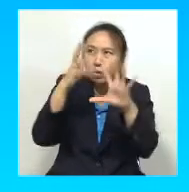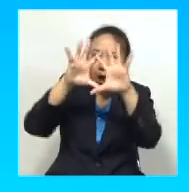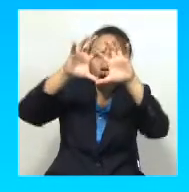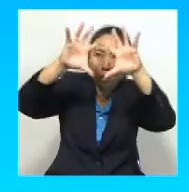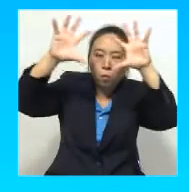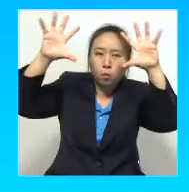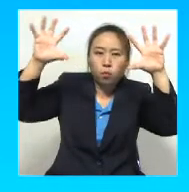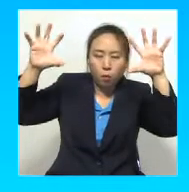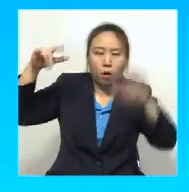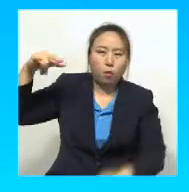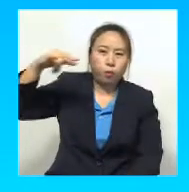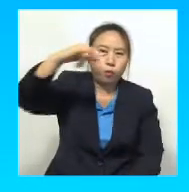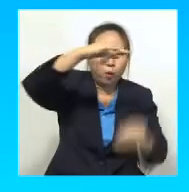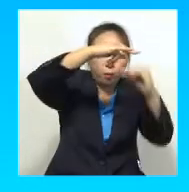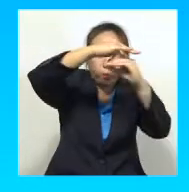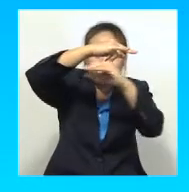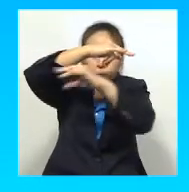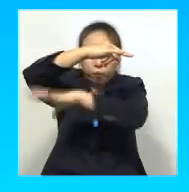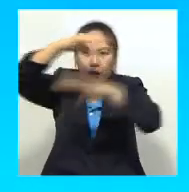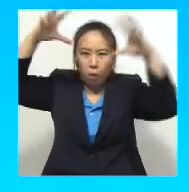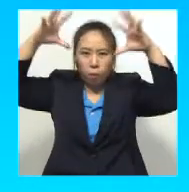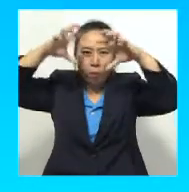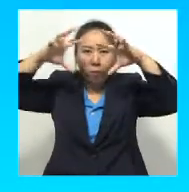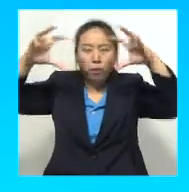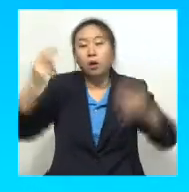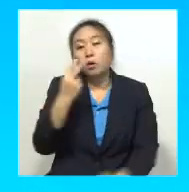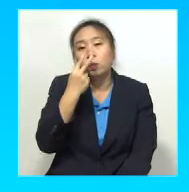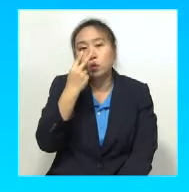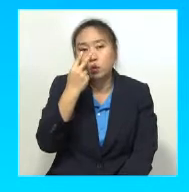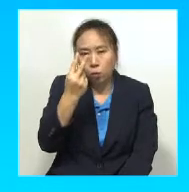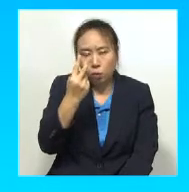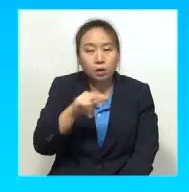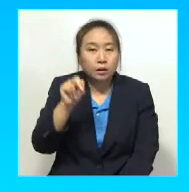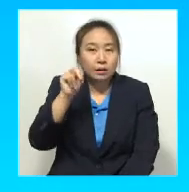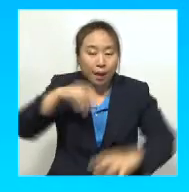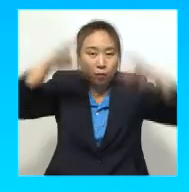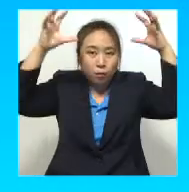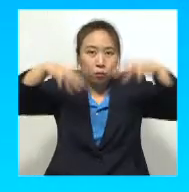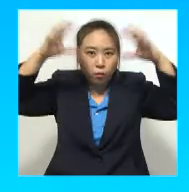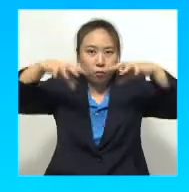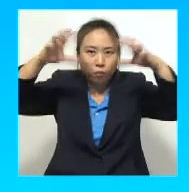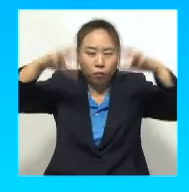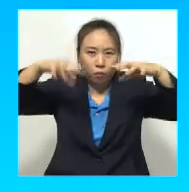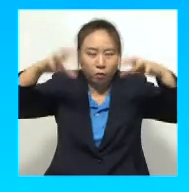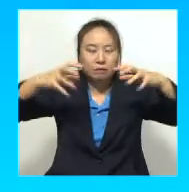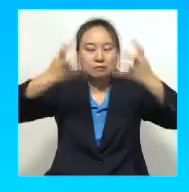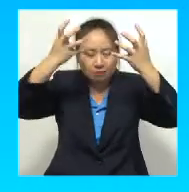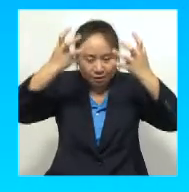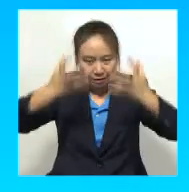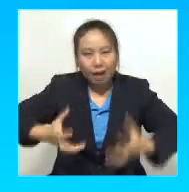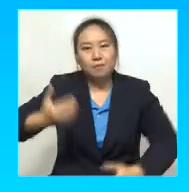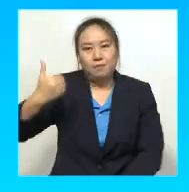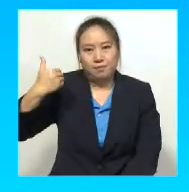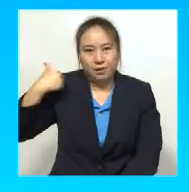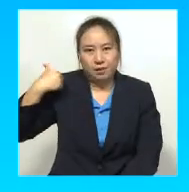ของฝนหลวงเนี่ยมีที่มีเรดาร์จับกลุ่มเมฆเนี่ยพบว่าน้ำฝนเนี่ยจะตกหนักเหมือนกันเพราะฉะนั้